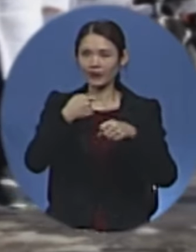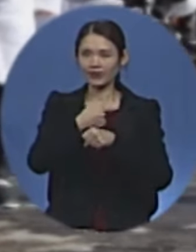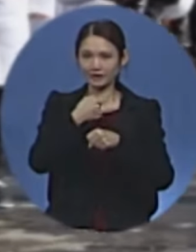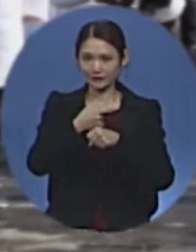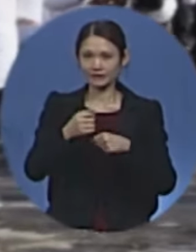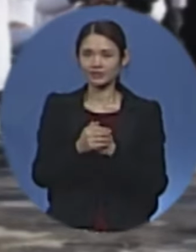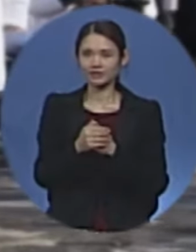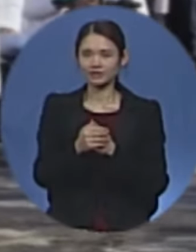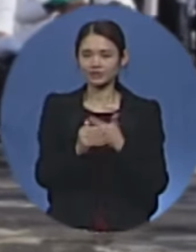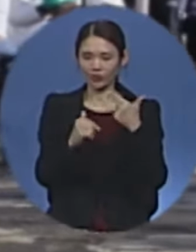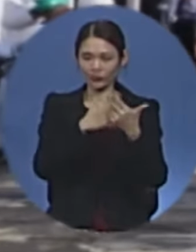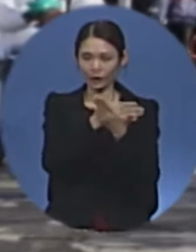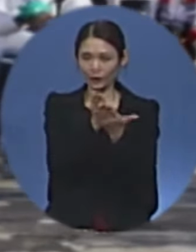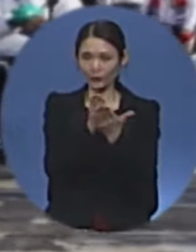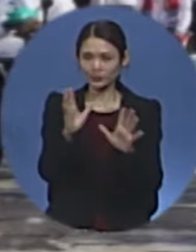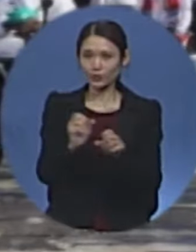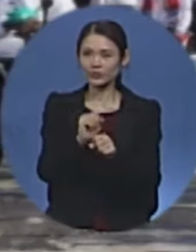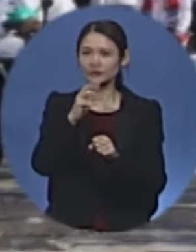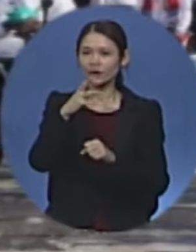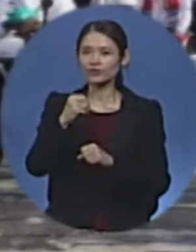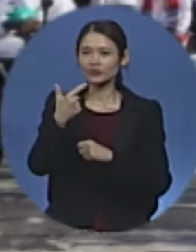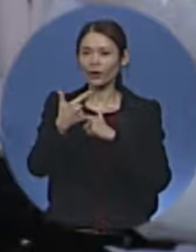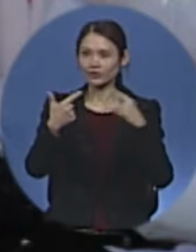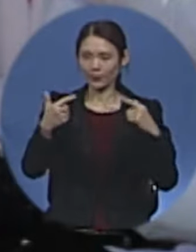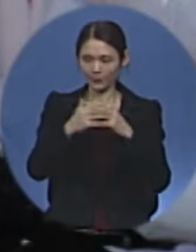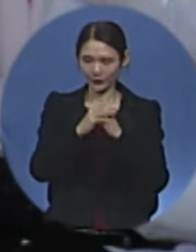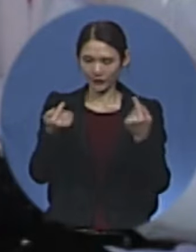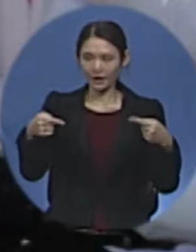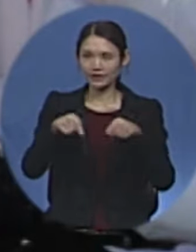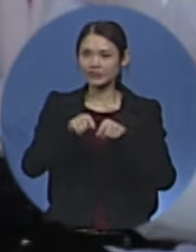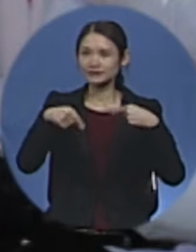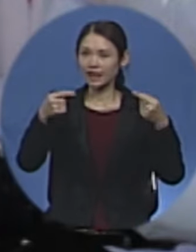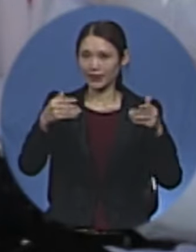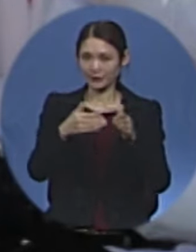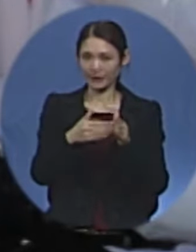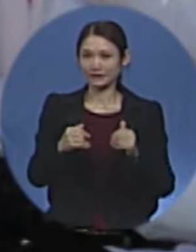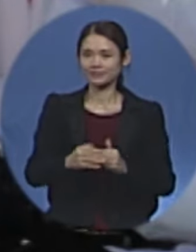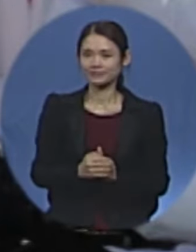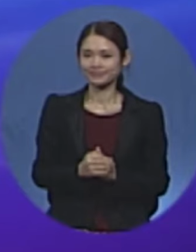등 6개 종목에 총 36명의 대한민국 선수가 출전합니다.